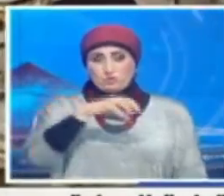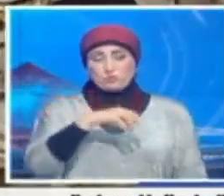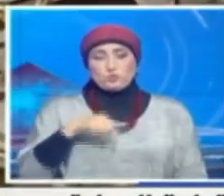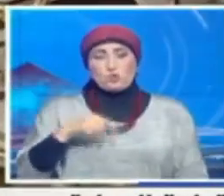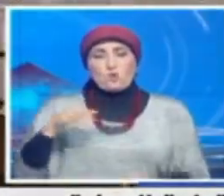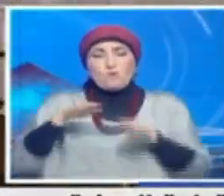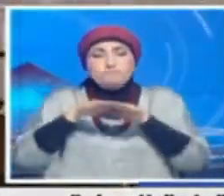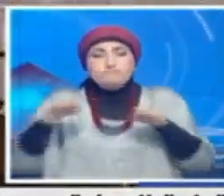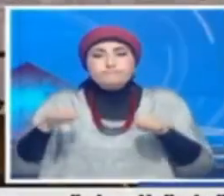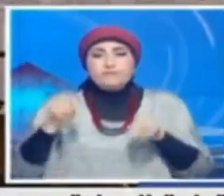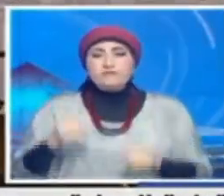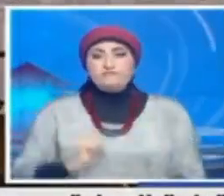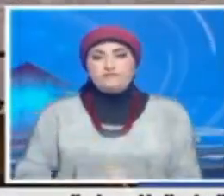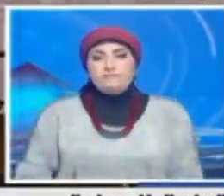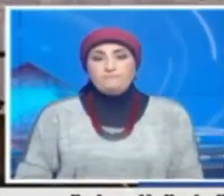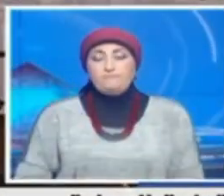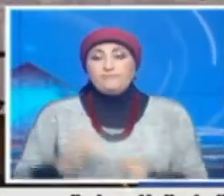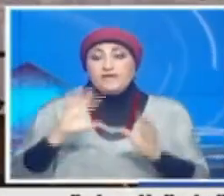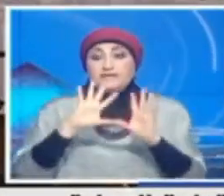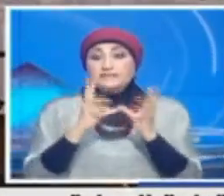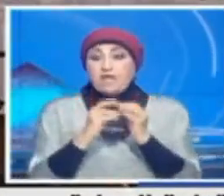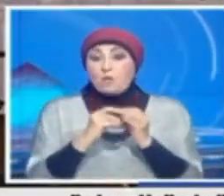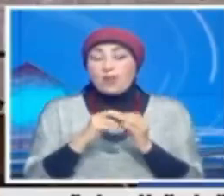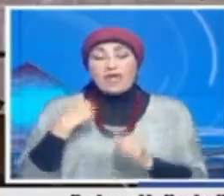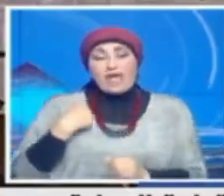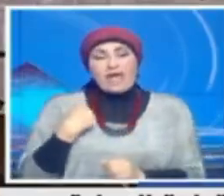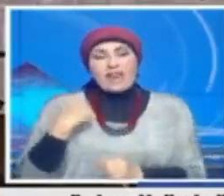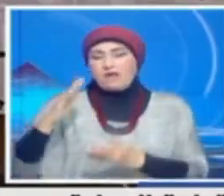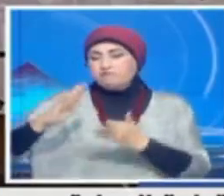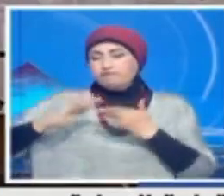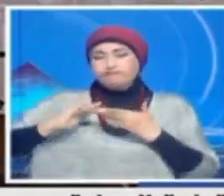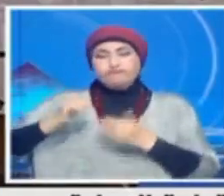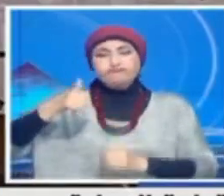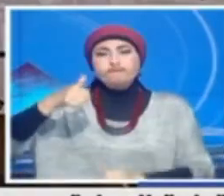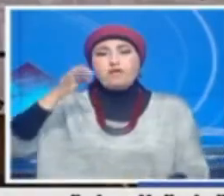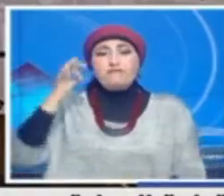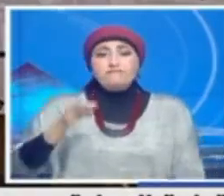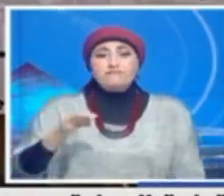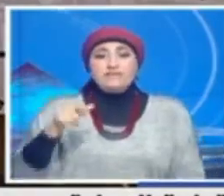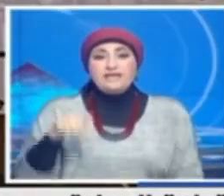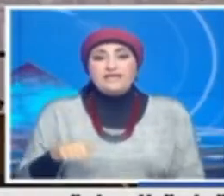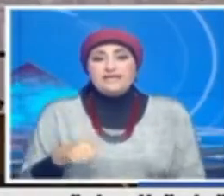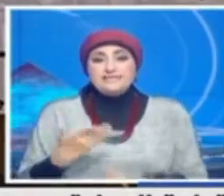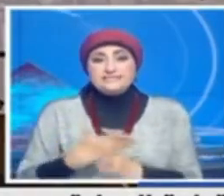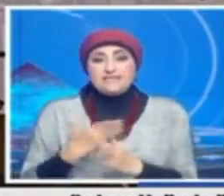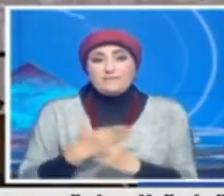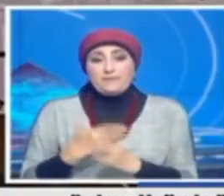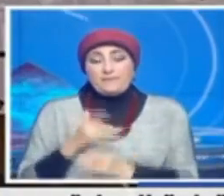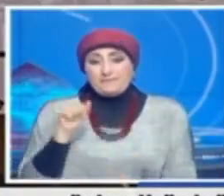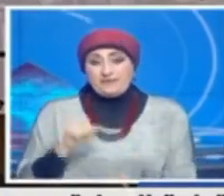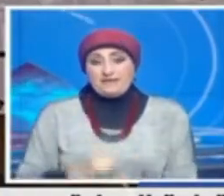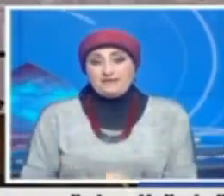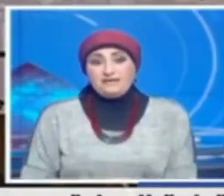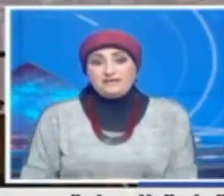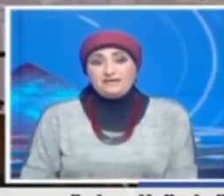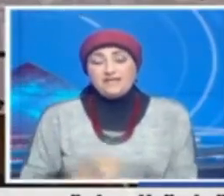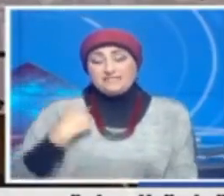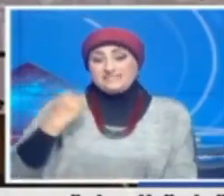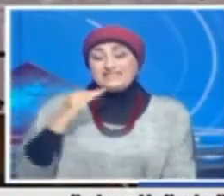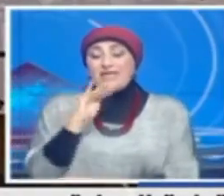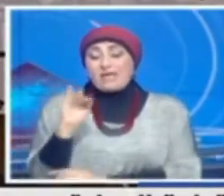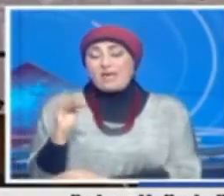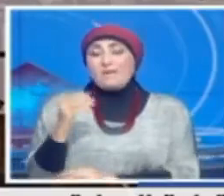منحة ناصر للقيادة الدولية كانت فرصة ذهبية بالنسبة إلي، وخاصة أنها منحة